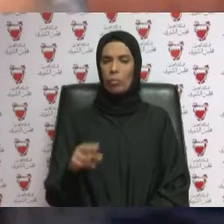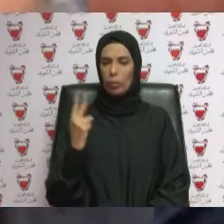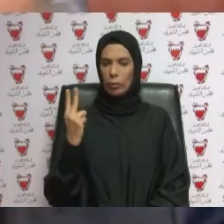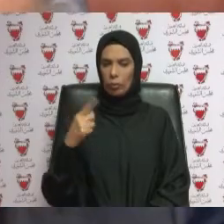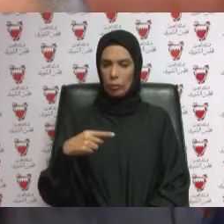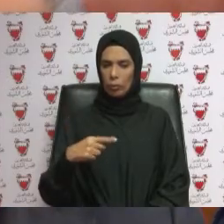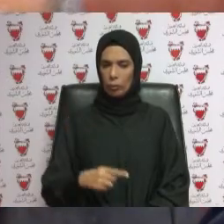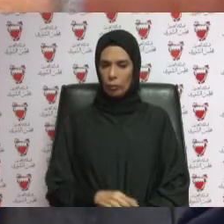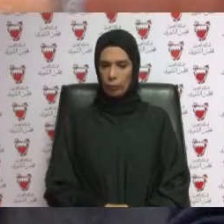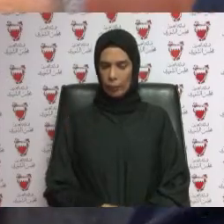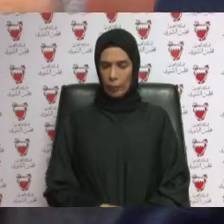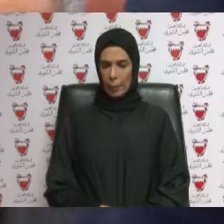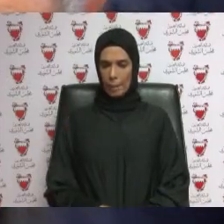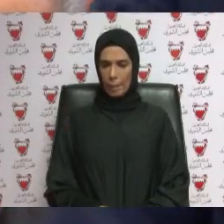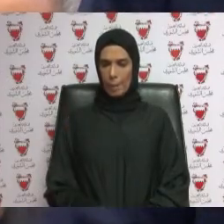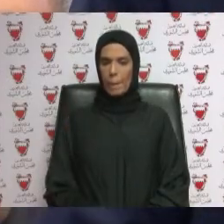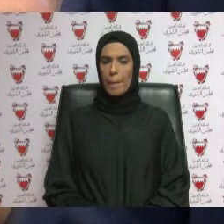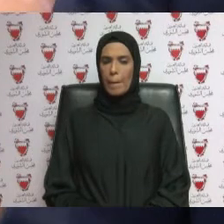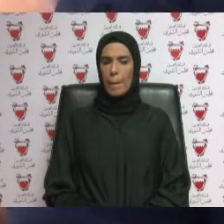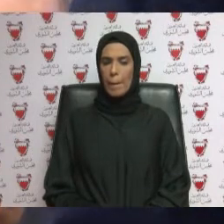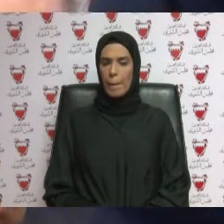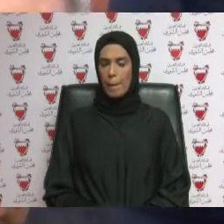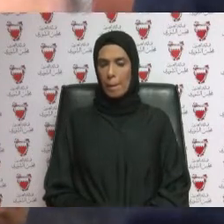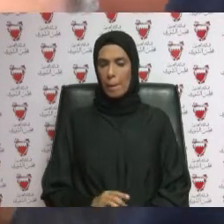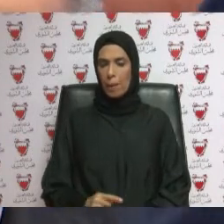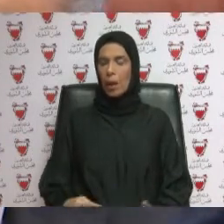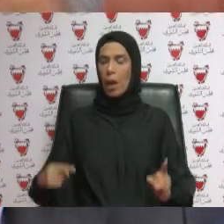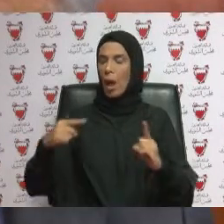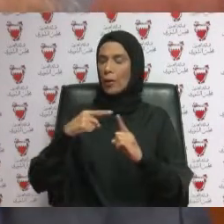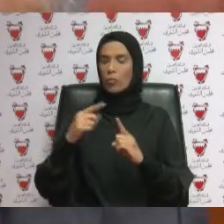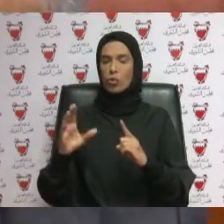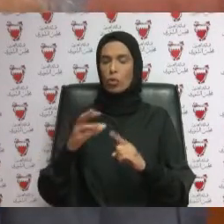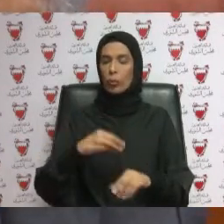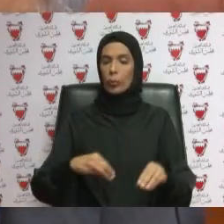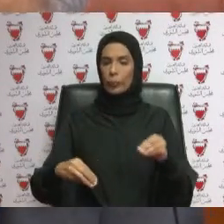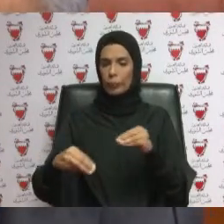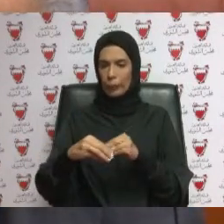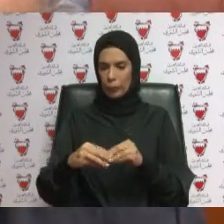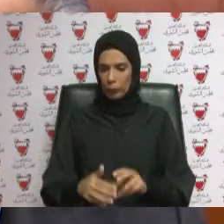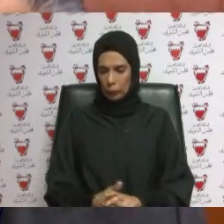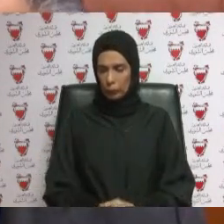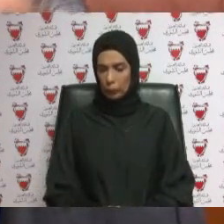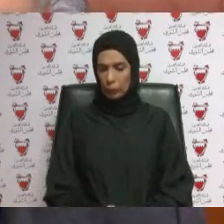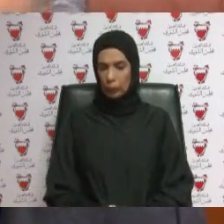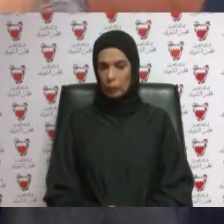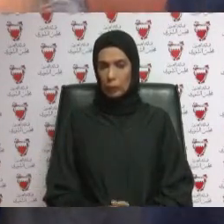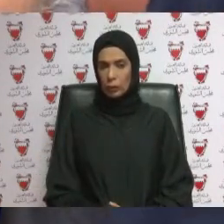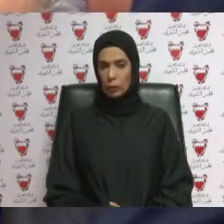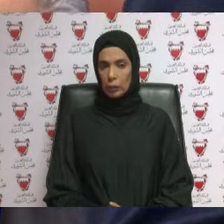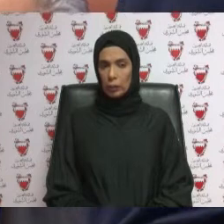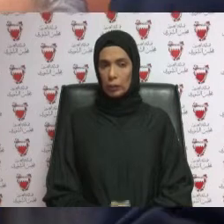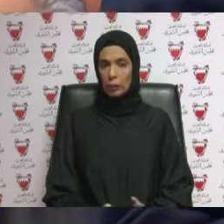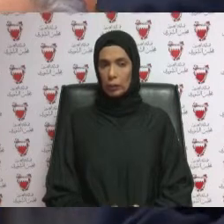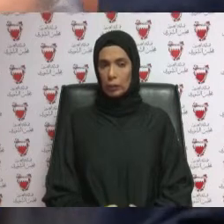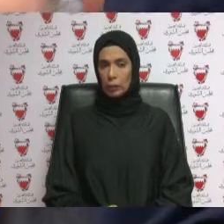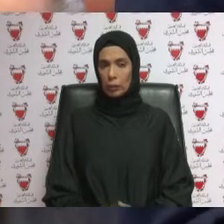2012 قبل 7 سنوات. الهدف طبعا من التعديل اللي جاءت باختلال زايد مشكورة هو